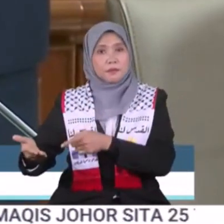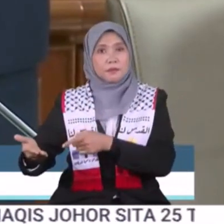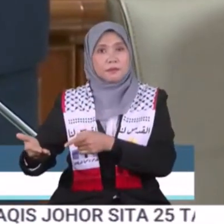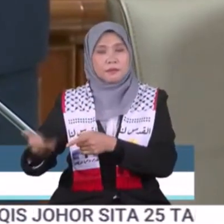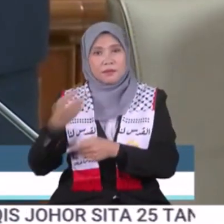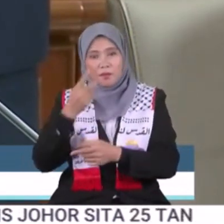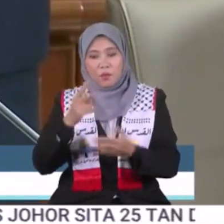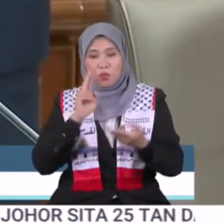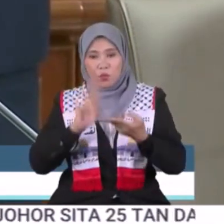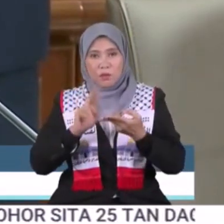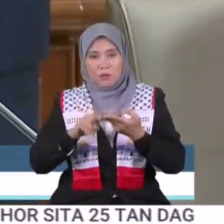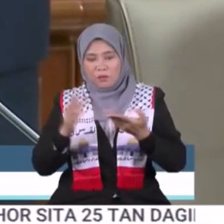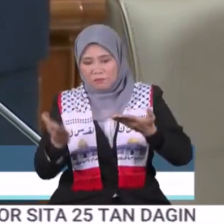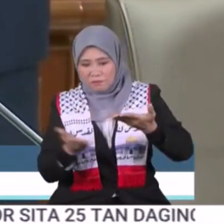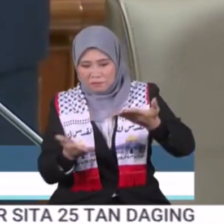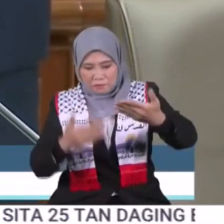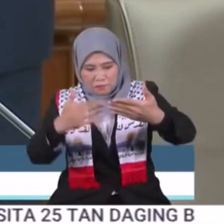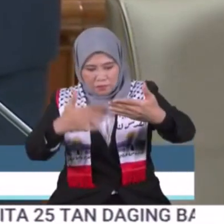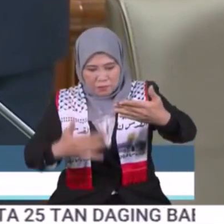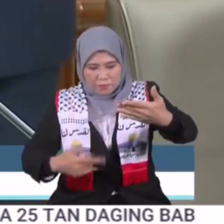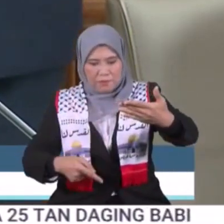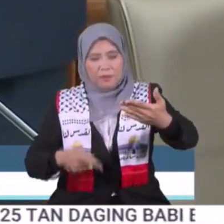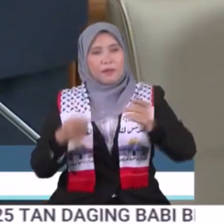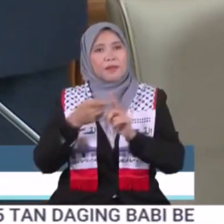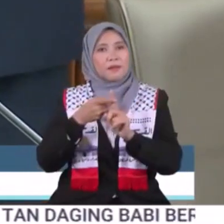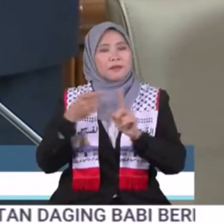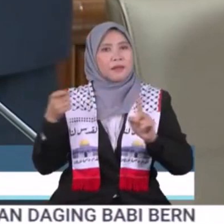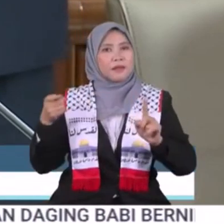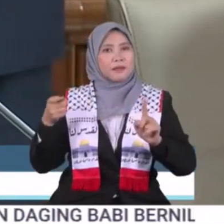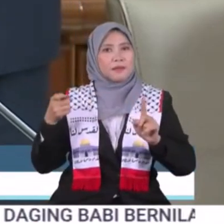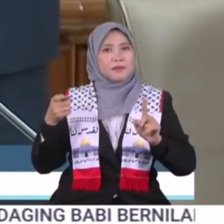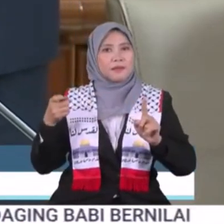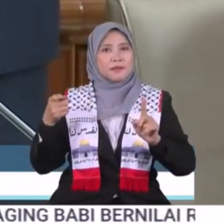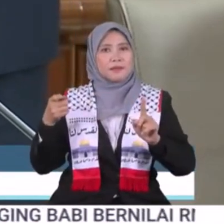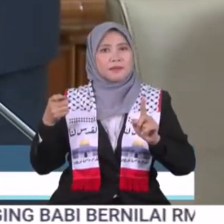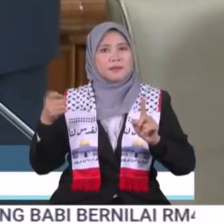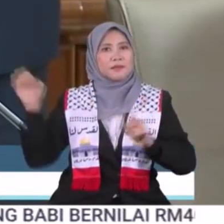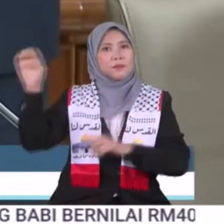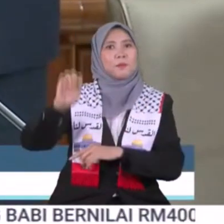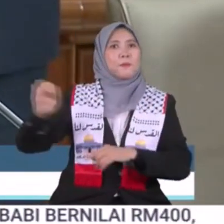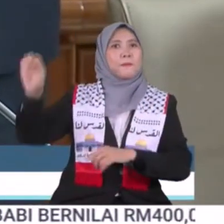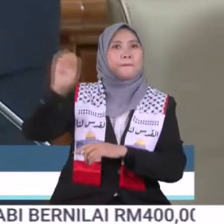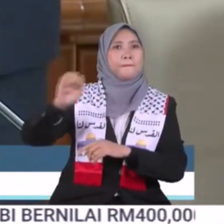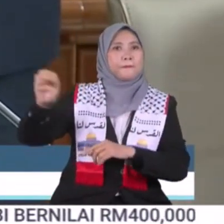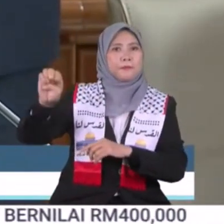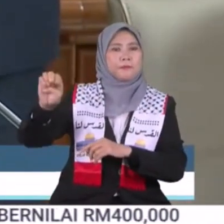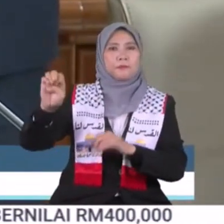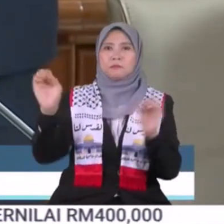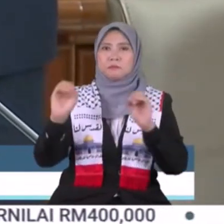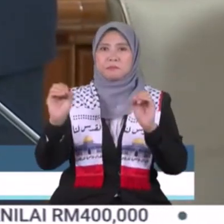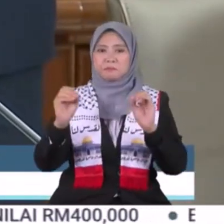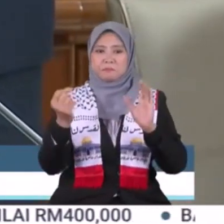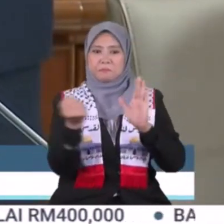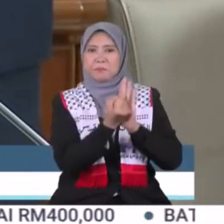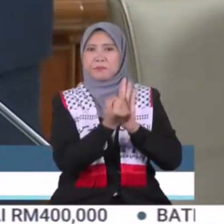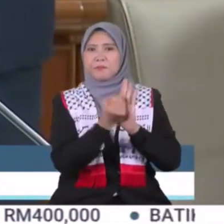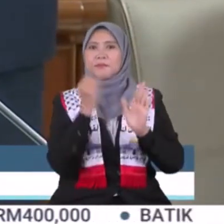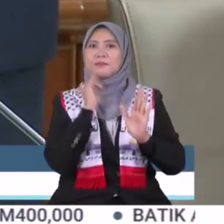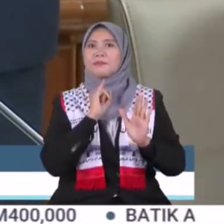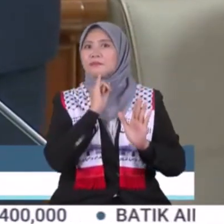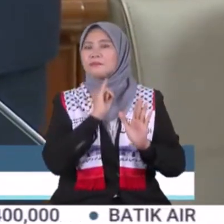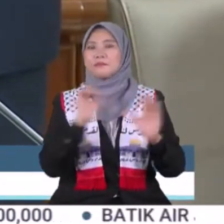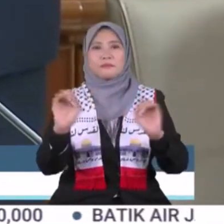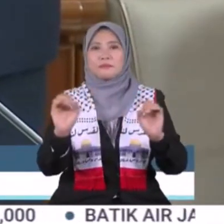lihat pada dokumen-dokumen dia datangnya daripada sebuah negara di eropah lah dia tak ada menion Straight daripada